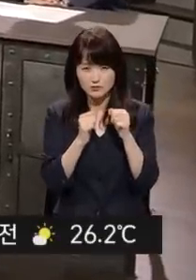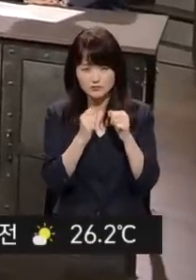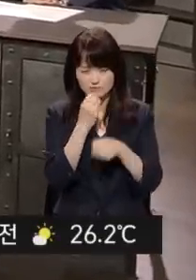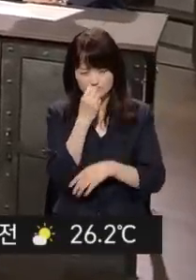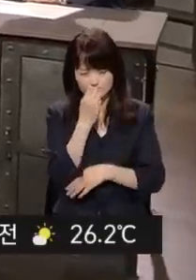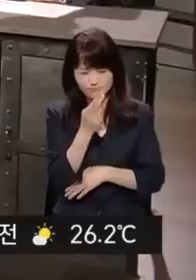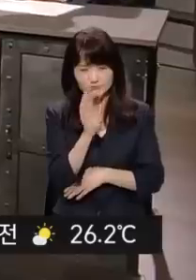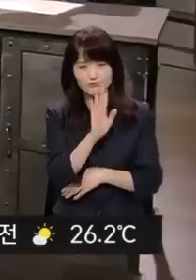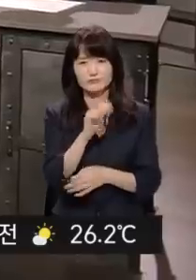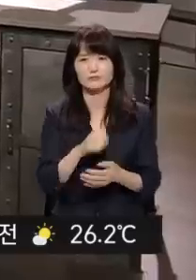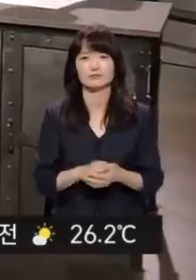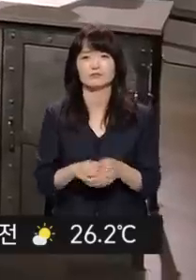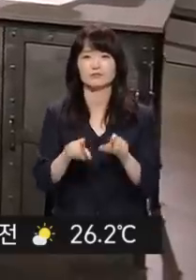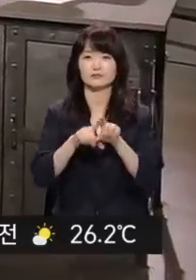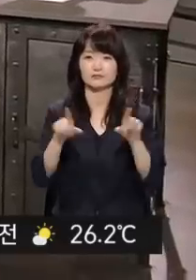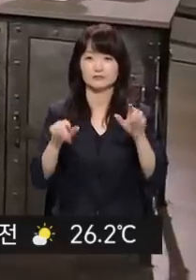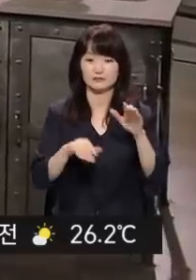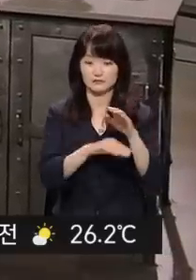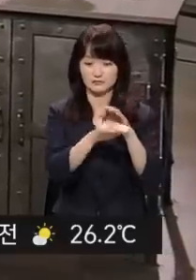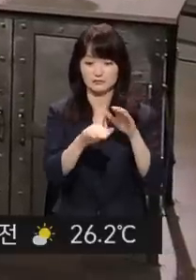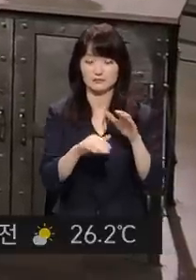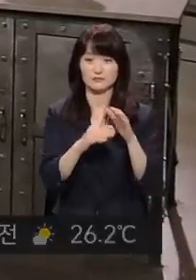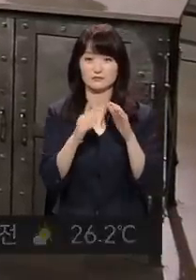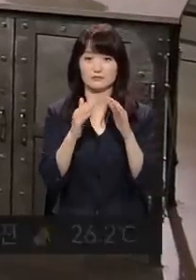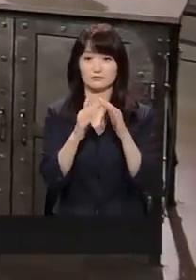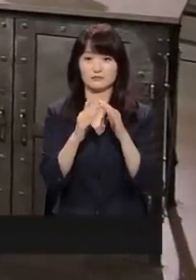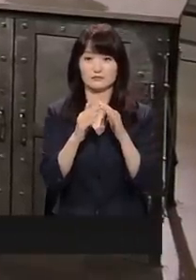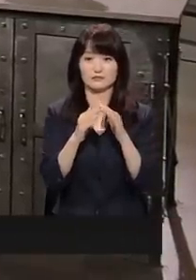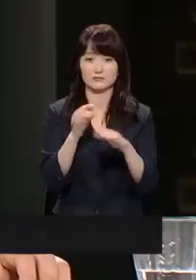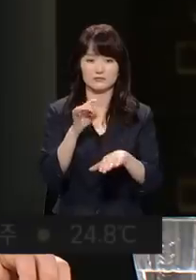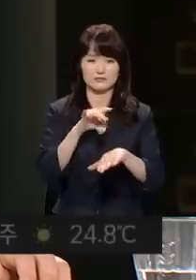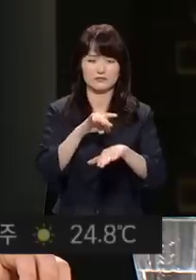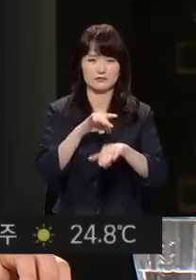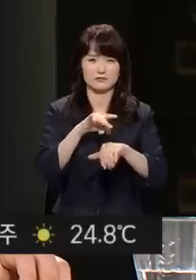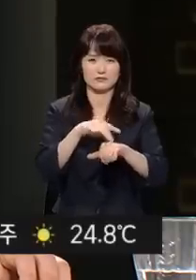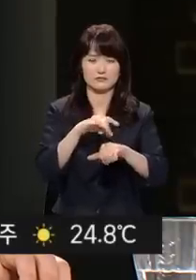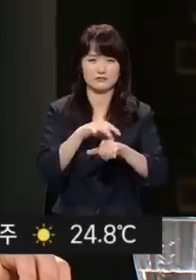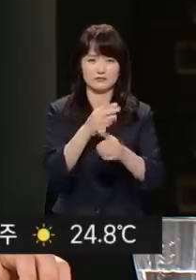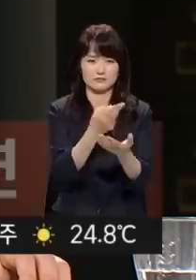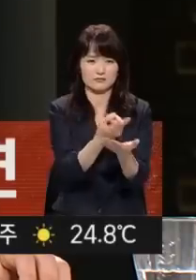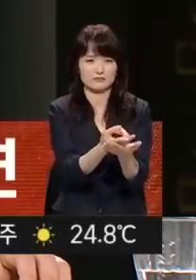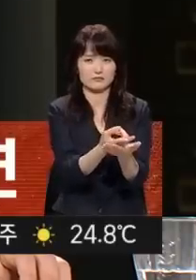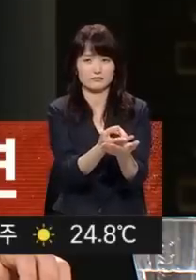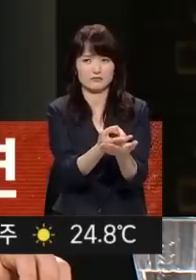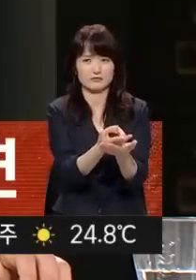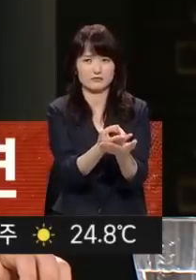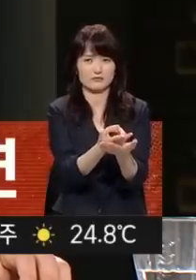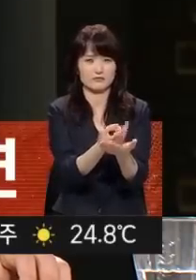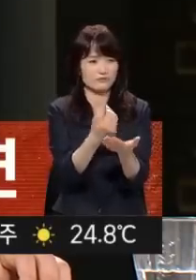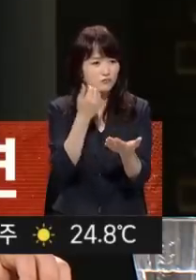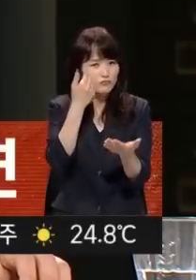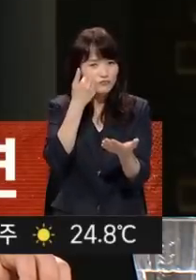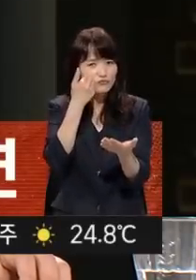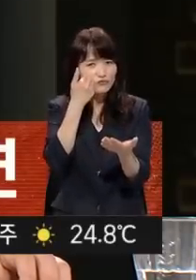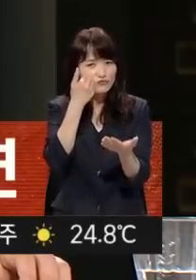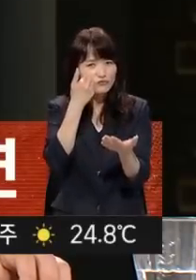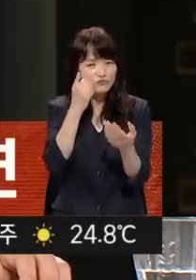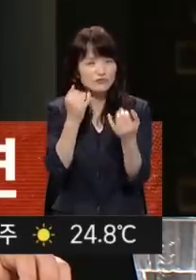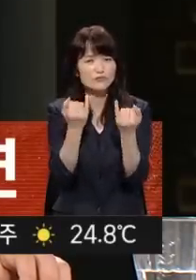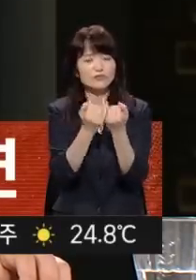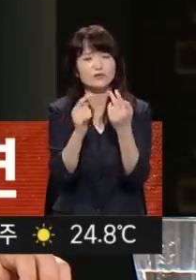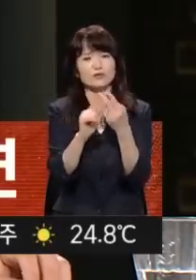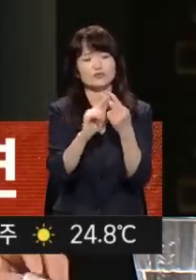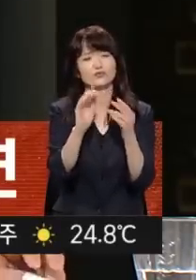자 일반 가정집에 백골 상태 그냥 미라가 그것도 신원을 확인해 봤더니